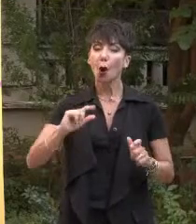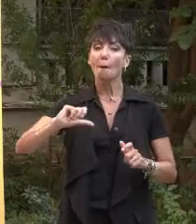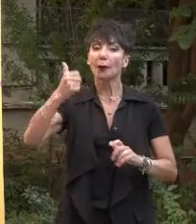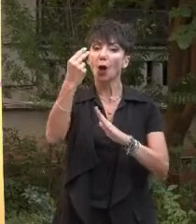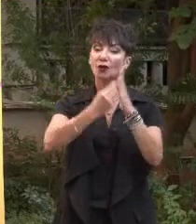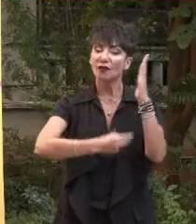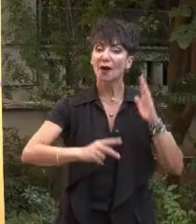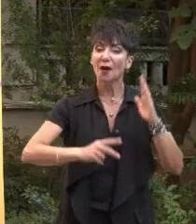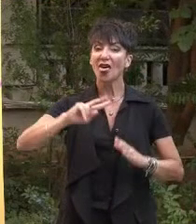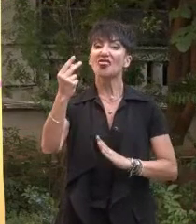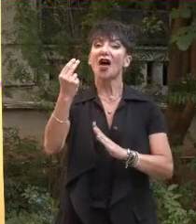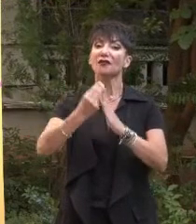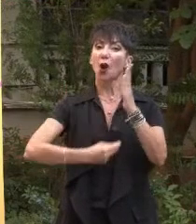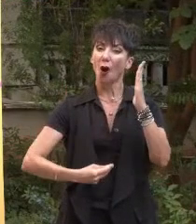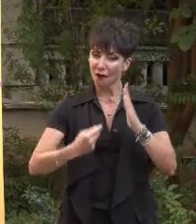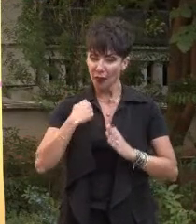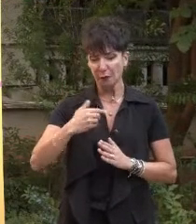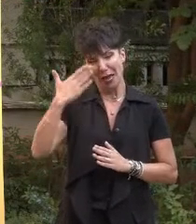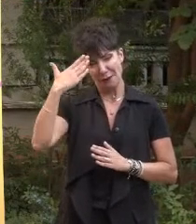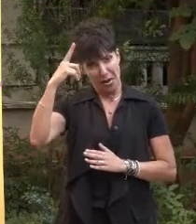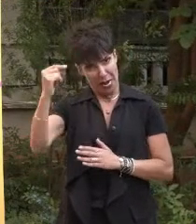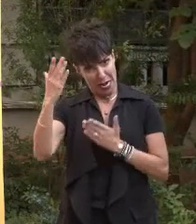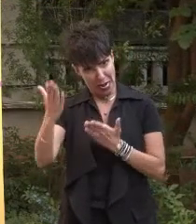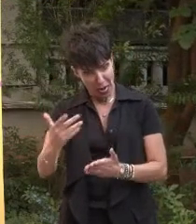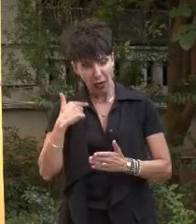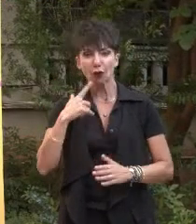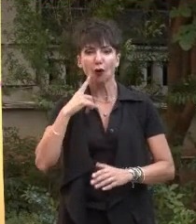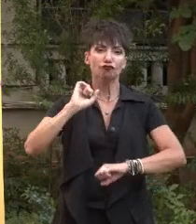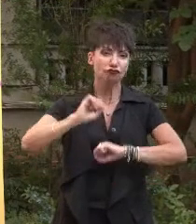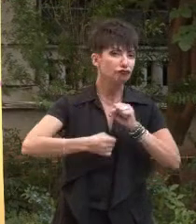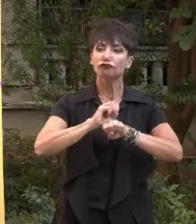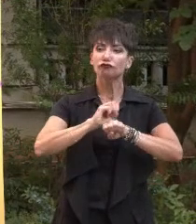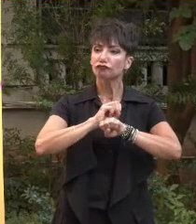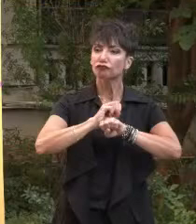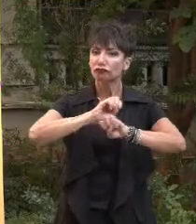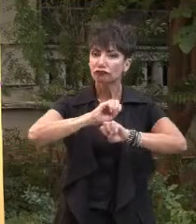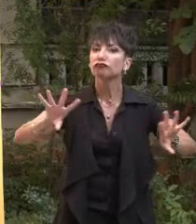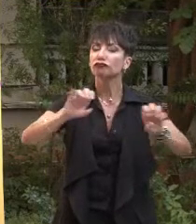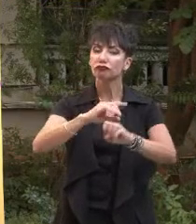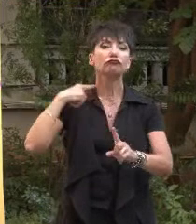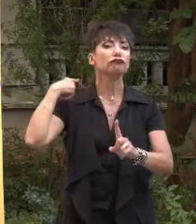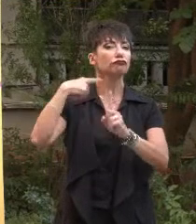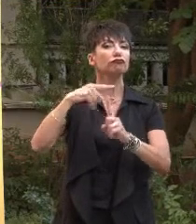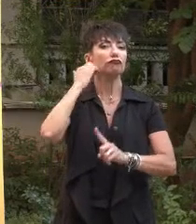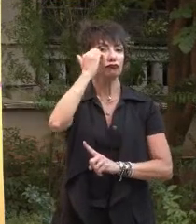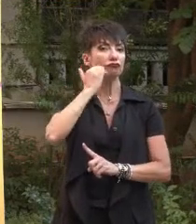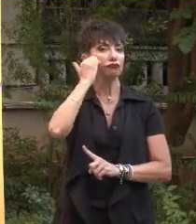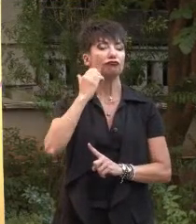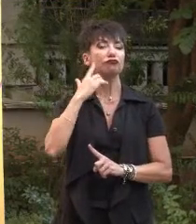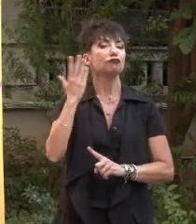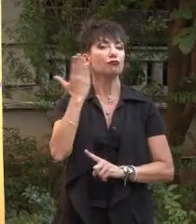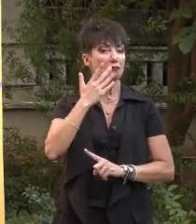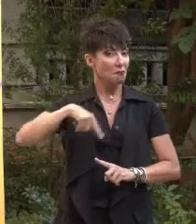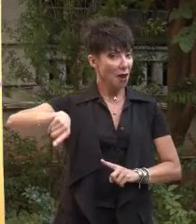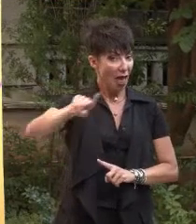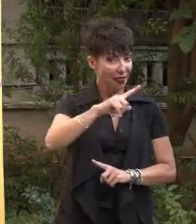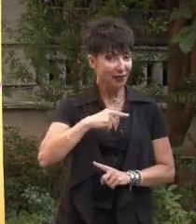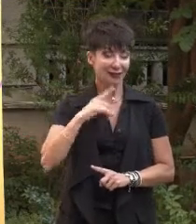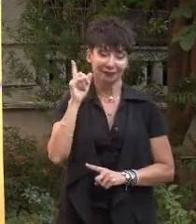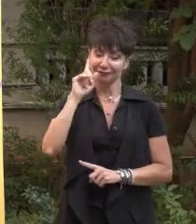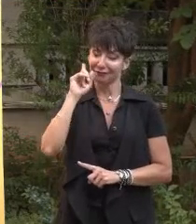εκπαίδευσης, δραστηριοποιείται ώστε να διαχυθούν τα μηνύματα του Ελληνικού Ερυθρού Σταυρού στους μαθητές και τους